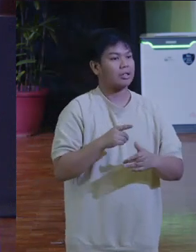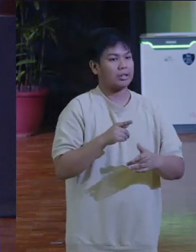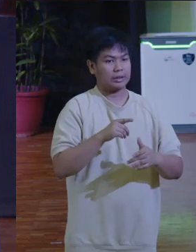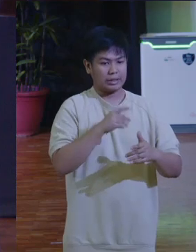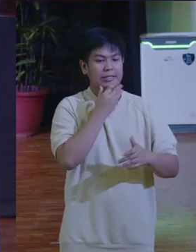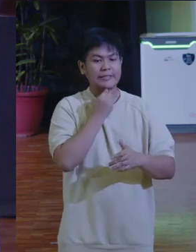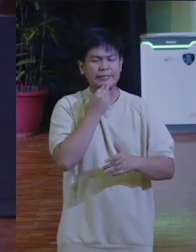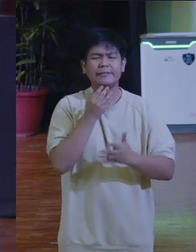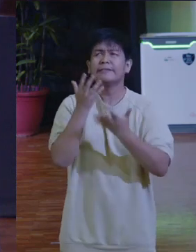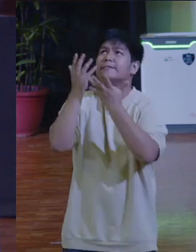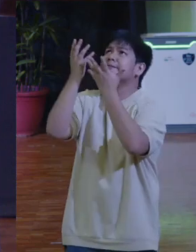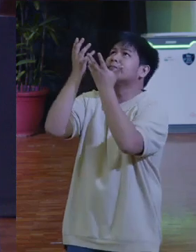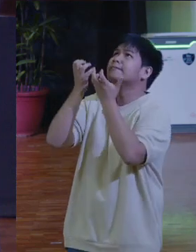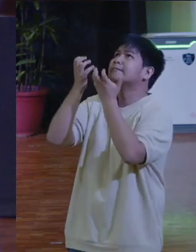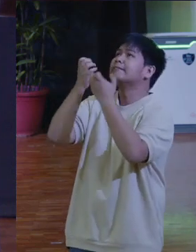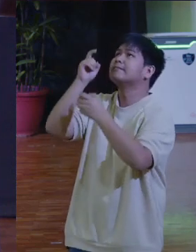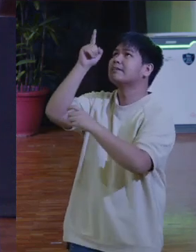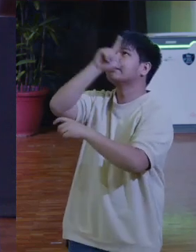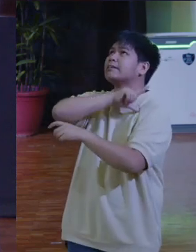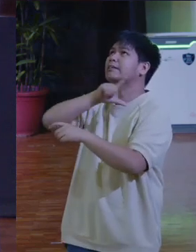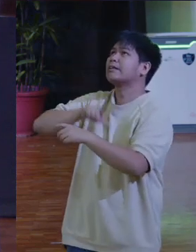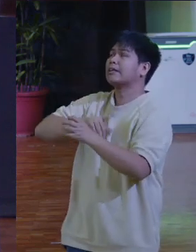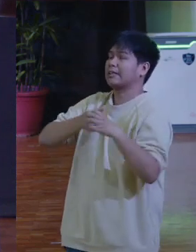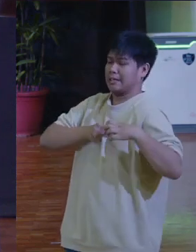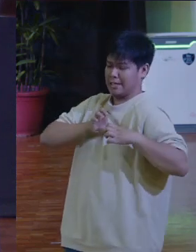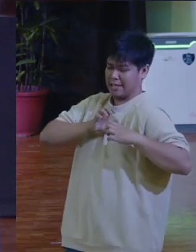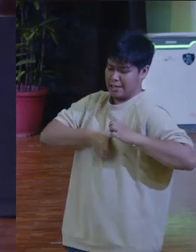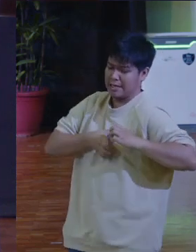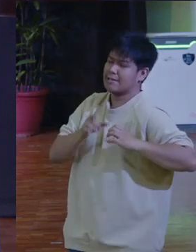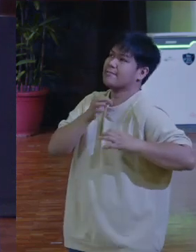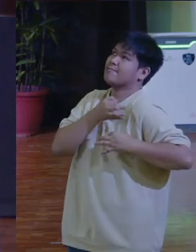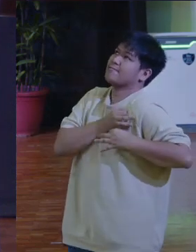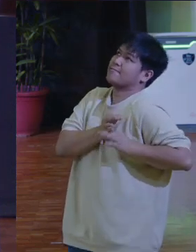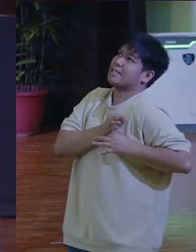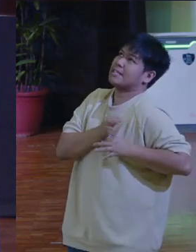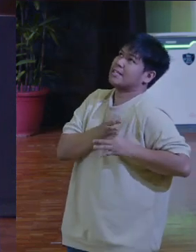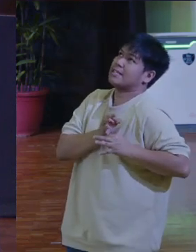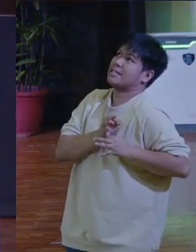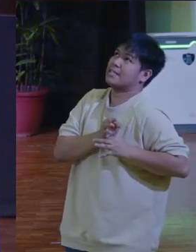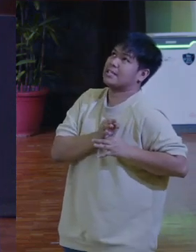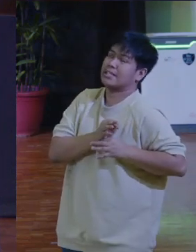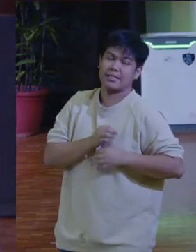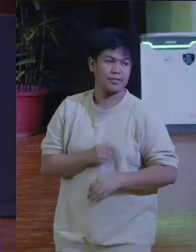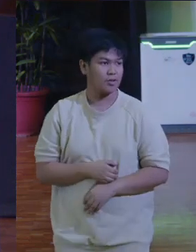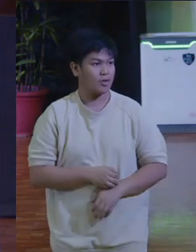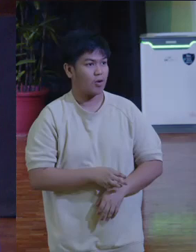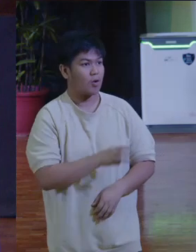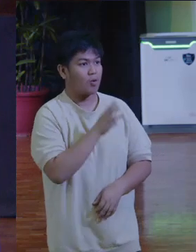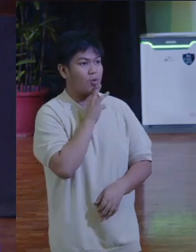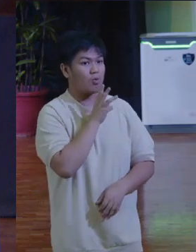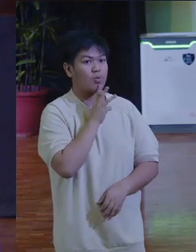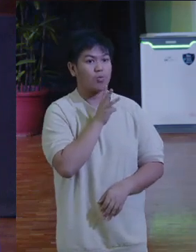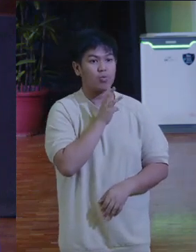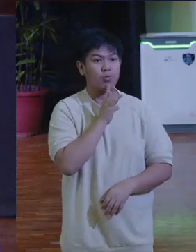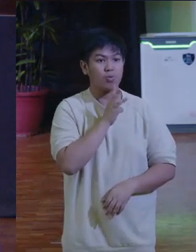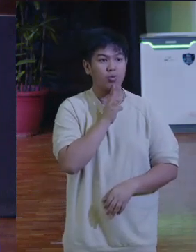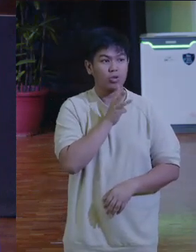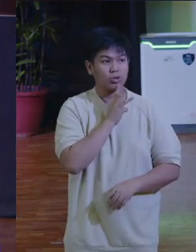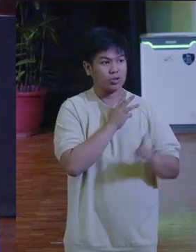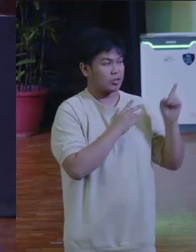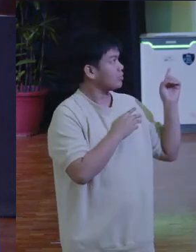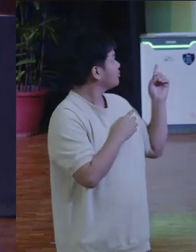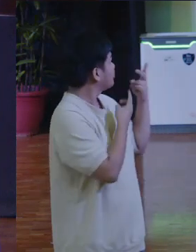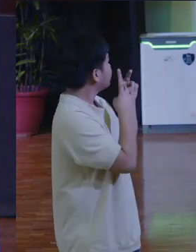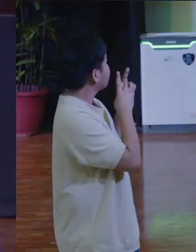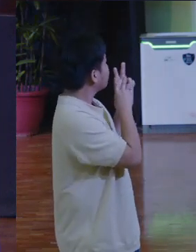pagnanasa na makabalik ang broken-heartedness po nila. Ang sabi doon, by the waters of Babylon. So nasa exile po